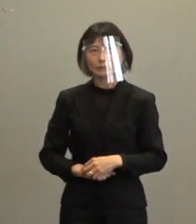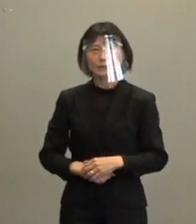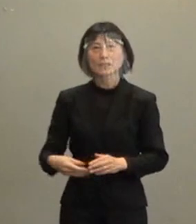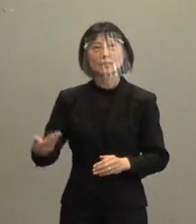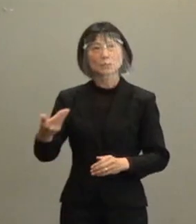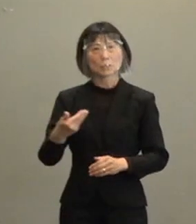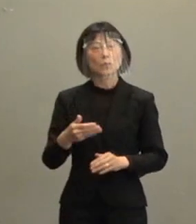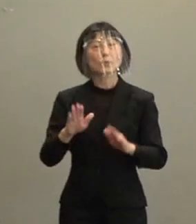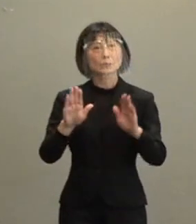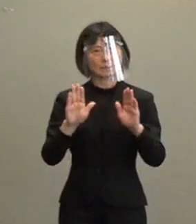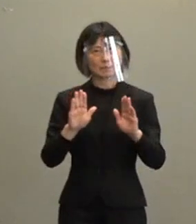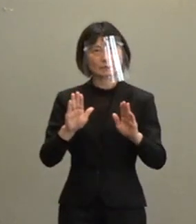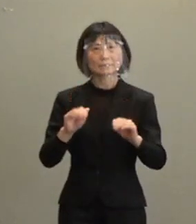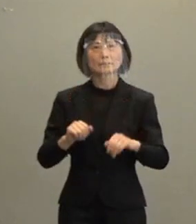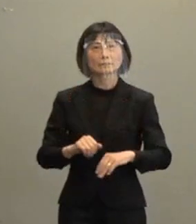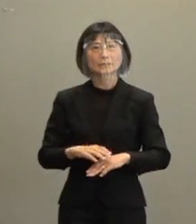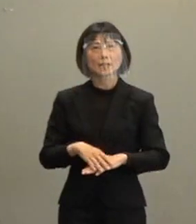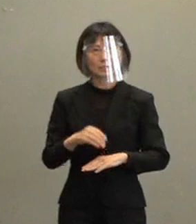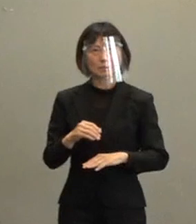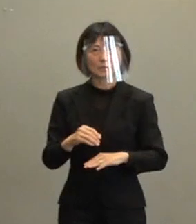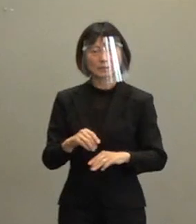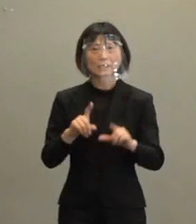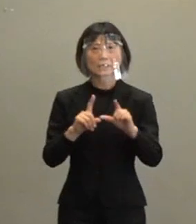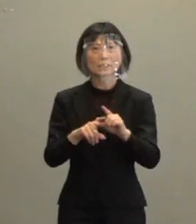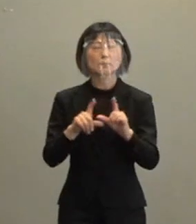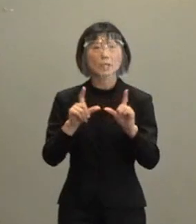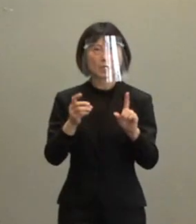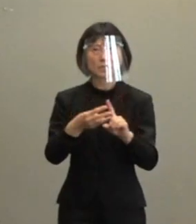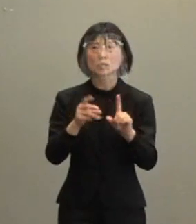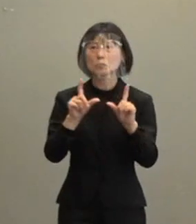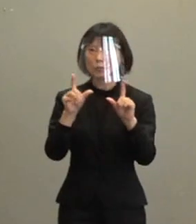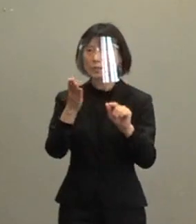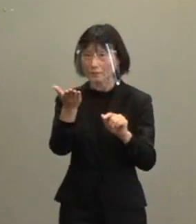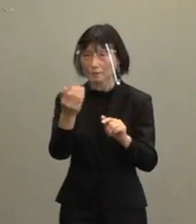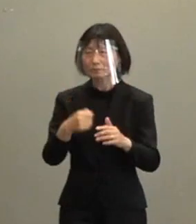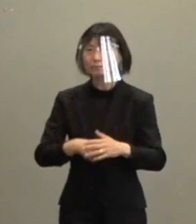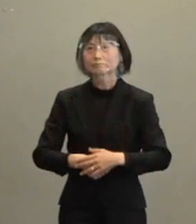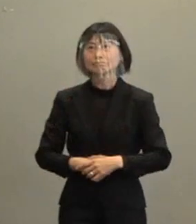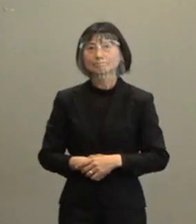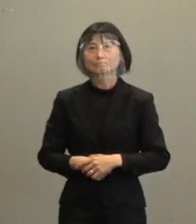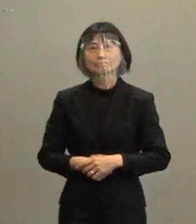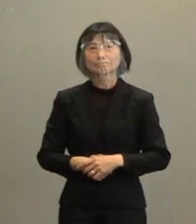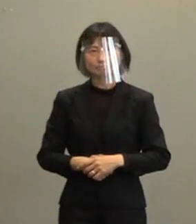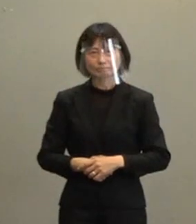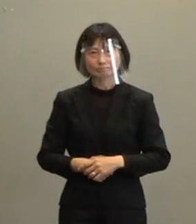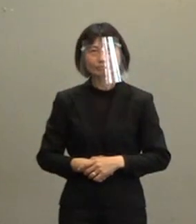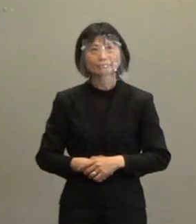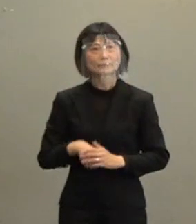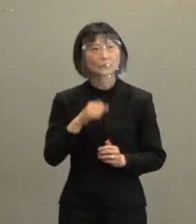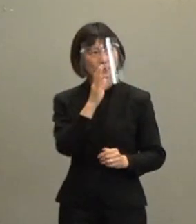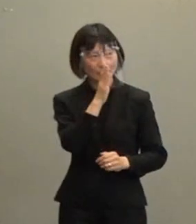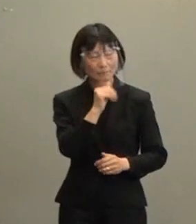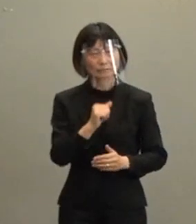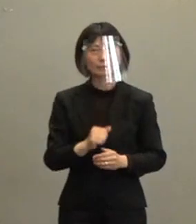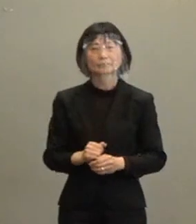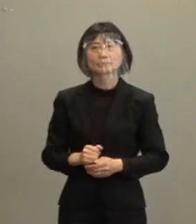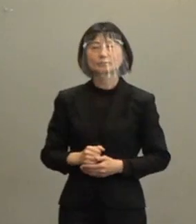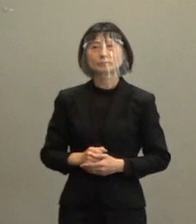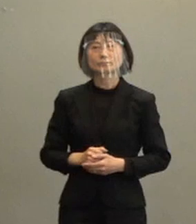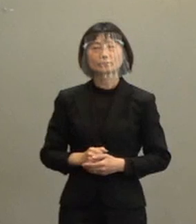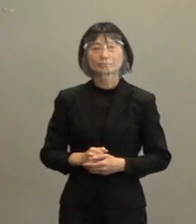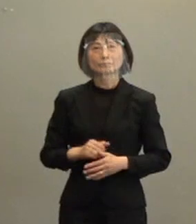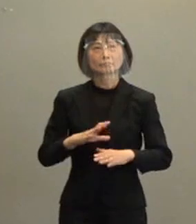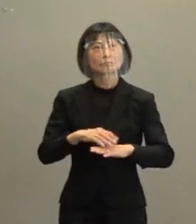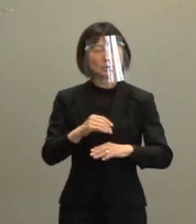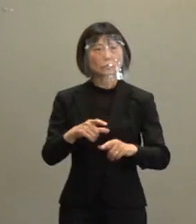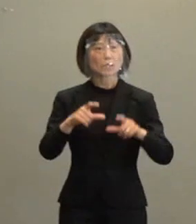をお受けします。はじめに幹事社千葉日報さんお願いします。 はい、千葉日報の池田です。よろしくお願いします。ま